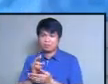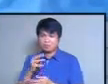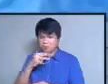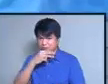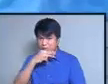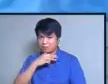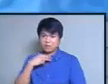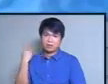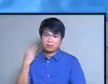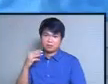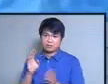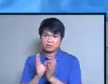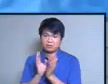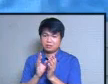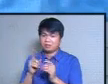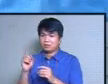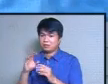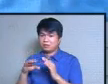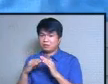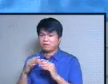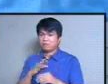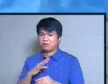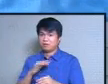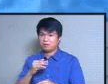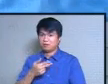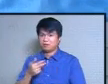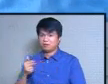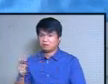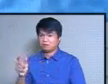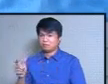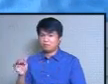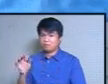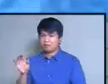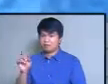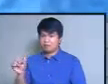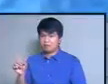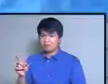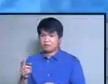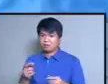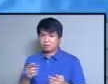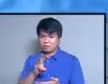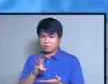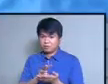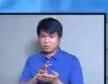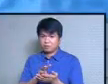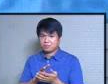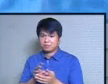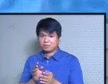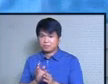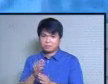ng Thailand at ng Indonesia, okay lang, kaya nilang saluhin ang 2019 SEA Games. Ngayon, Agosto 2017, bumuelta po ang